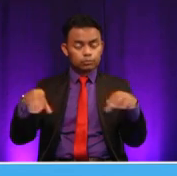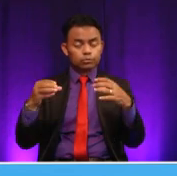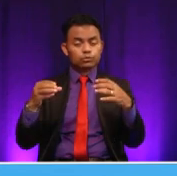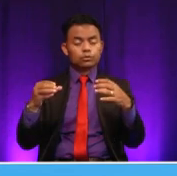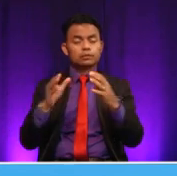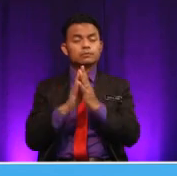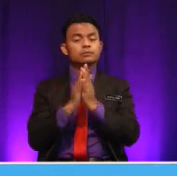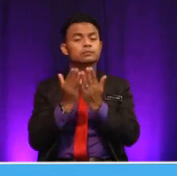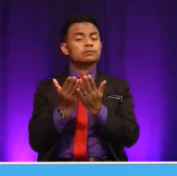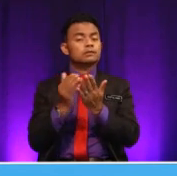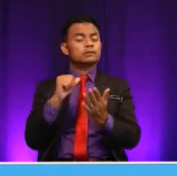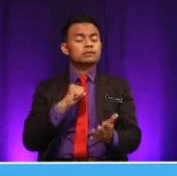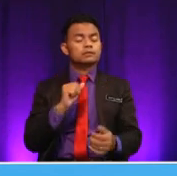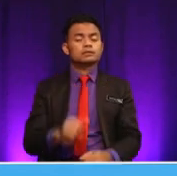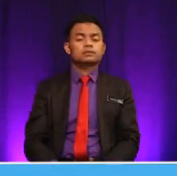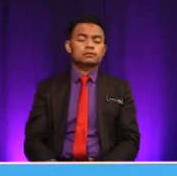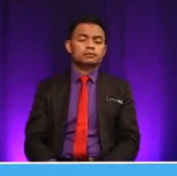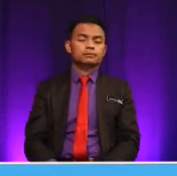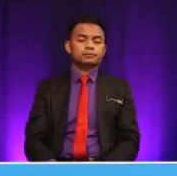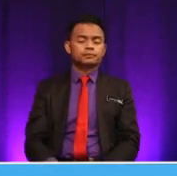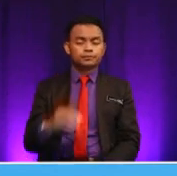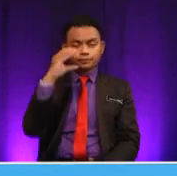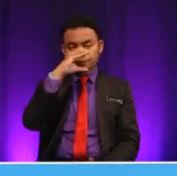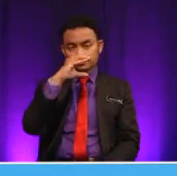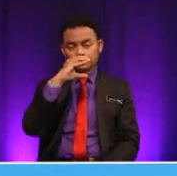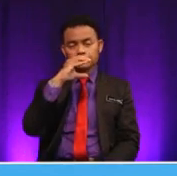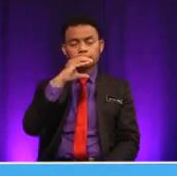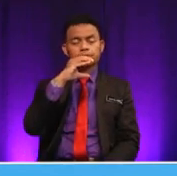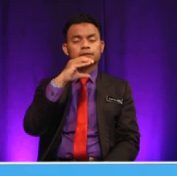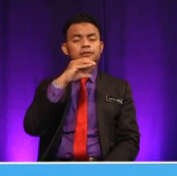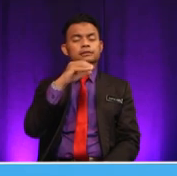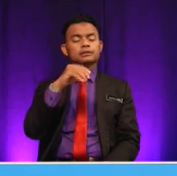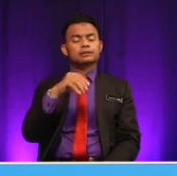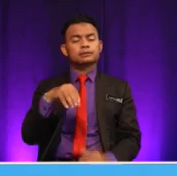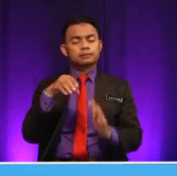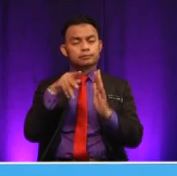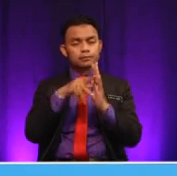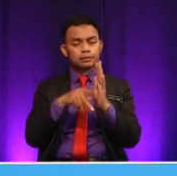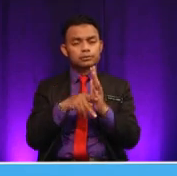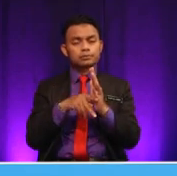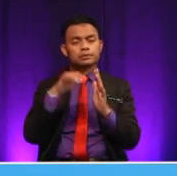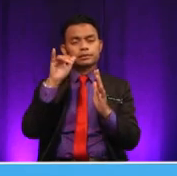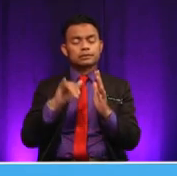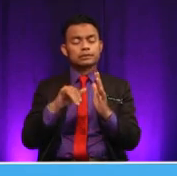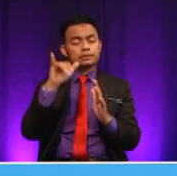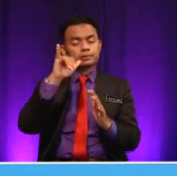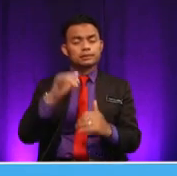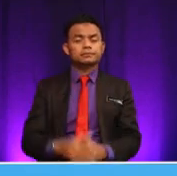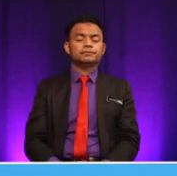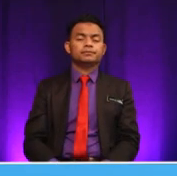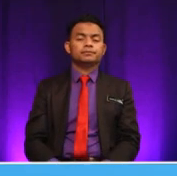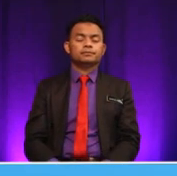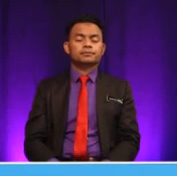taman sesawang dan cari juga 4 yang sama ya Cikgu bagi tahu untuk ujian yang sebelumnya Oke